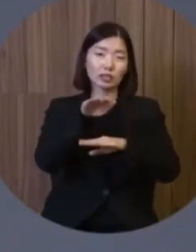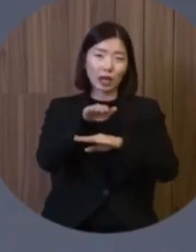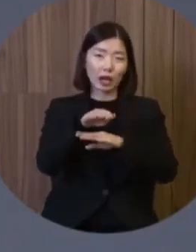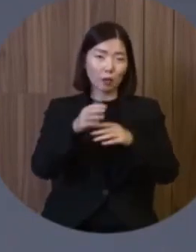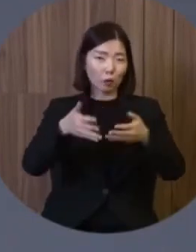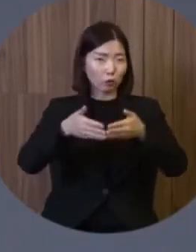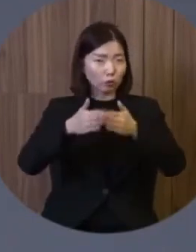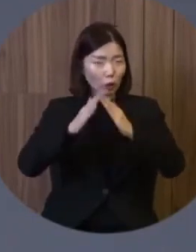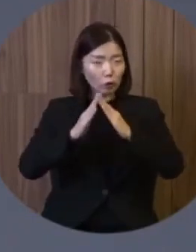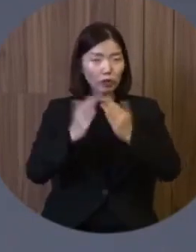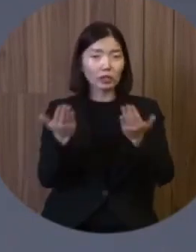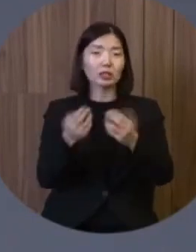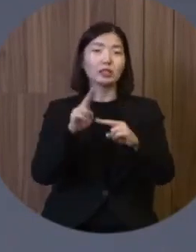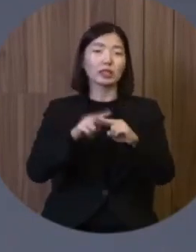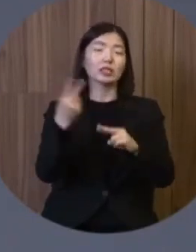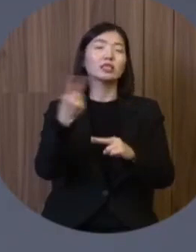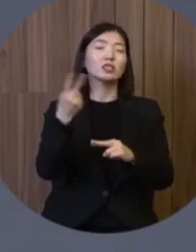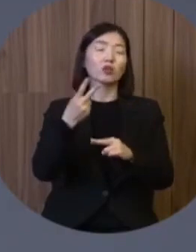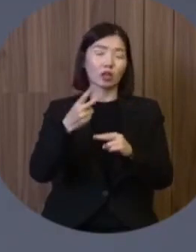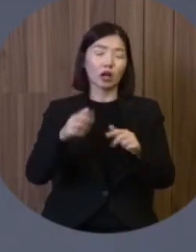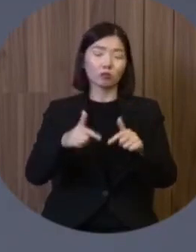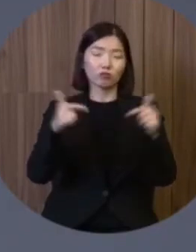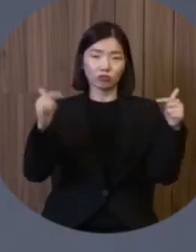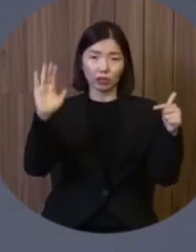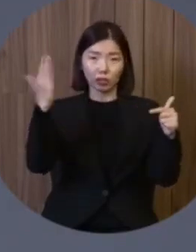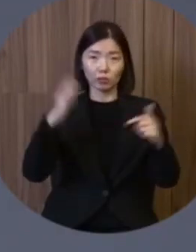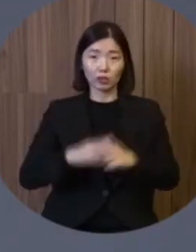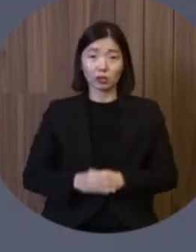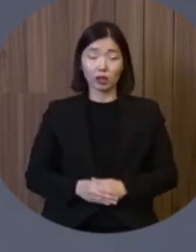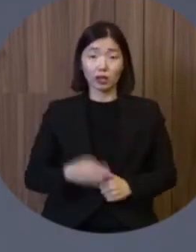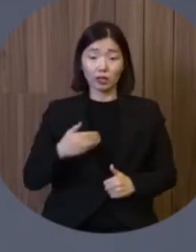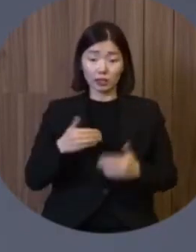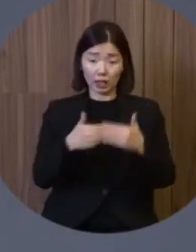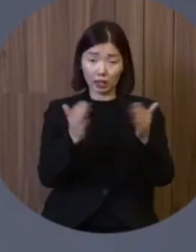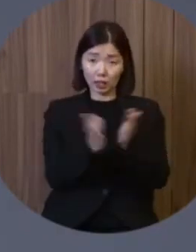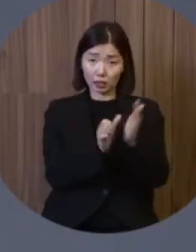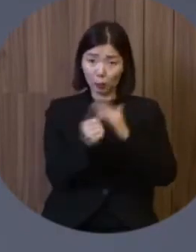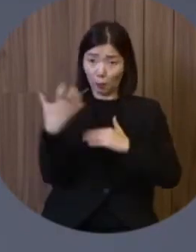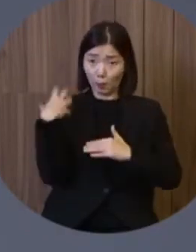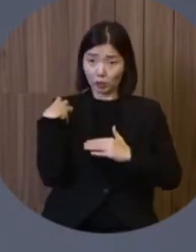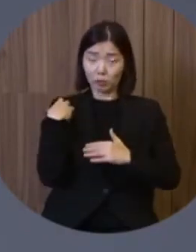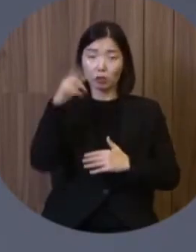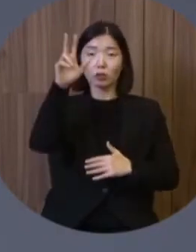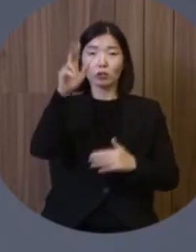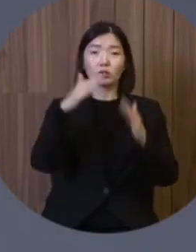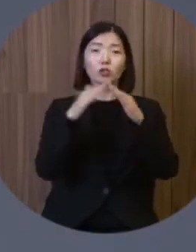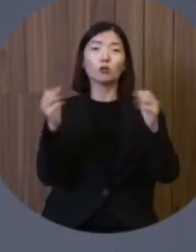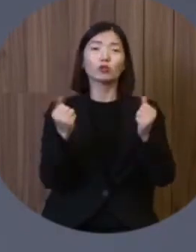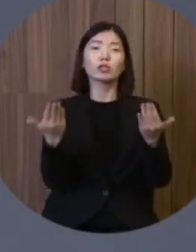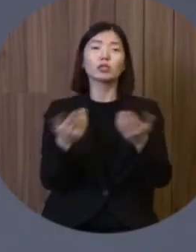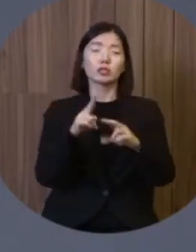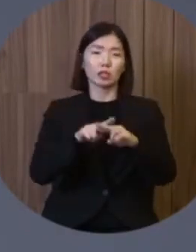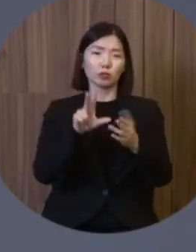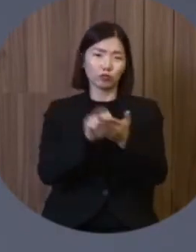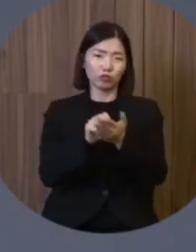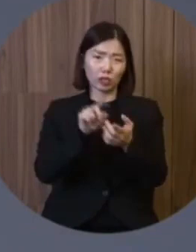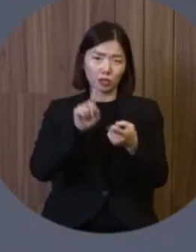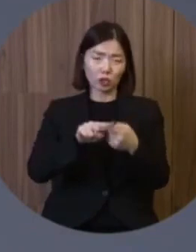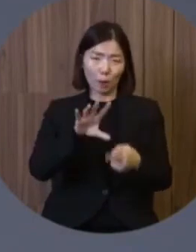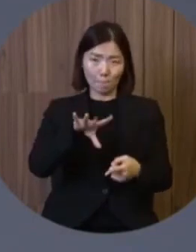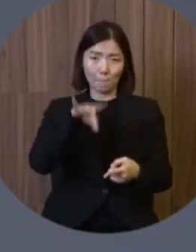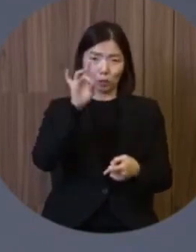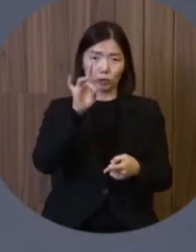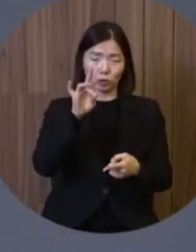들어서면 일자리 2,000개가 생길 것입니다. 제가 당대표가 되면 전북의 일자리 문제를